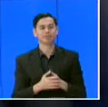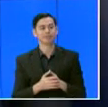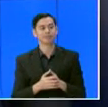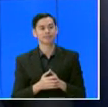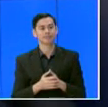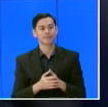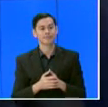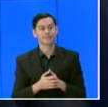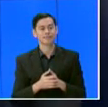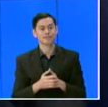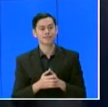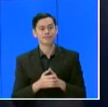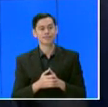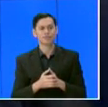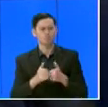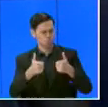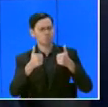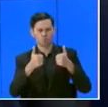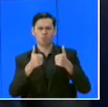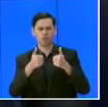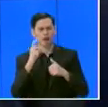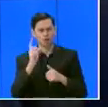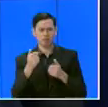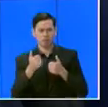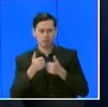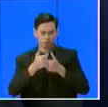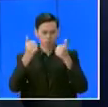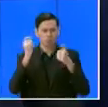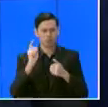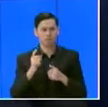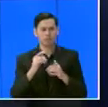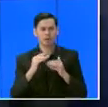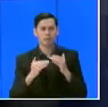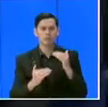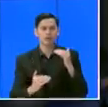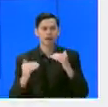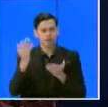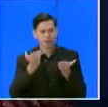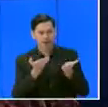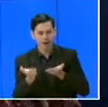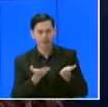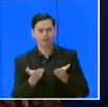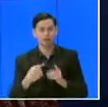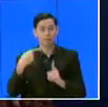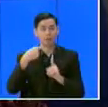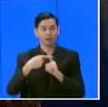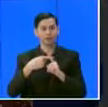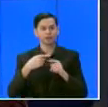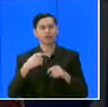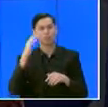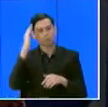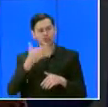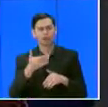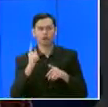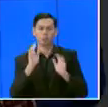sih, mungkin untuk yang premium lebih ditingkatkan pelayanannya, mungkin fasilitasnya dan diperbanyak armadanya. Ya pas lah dengan